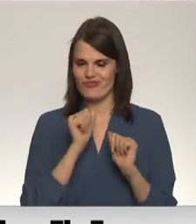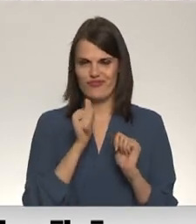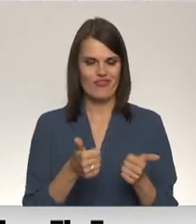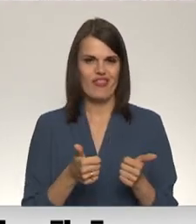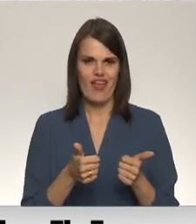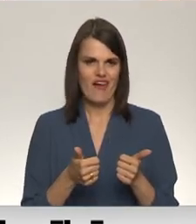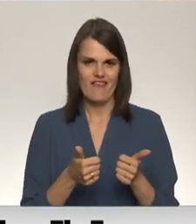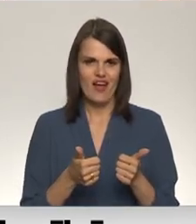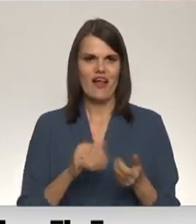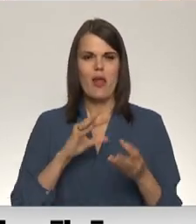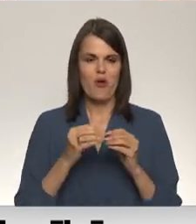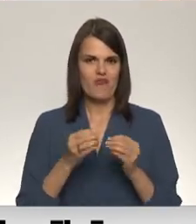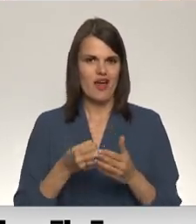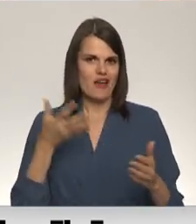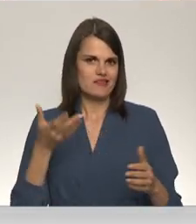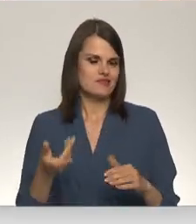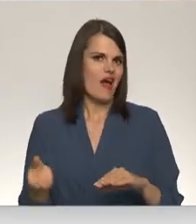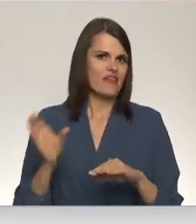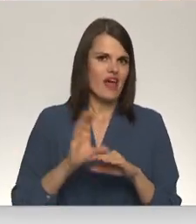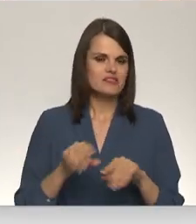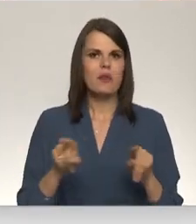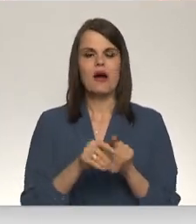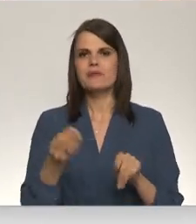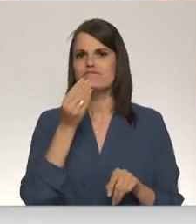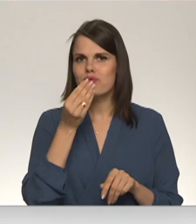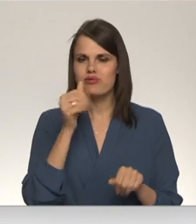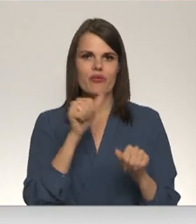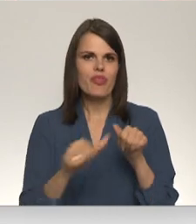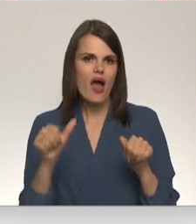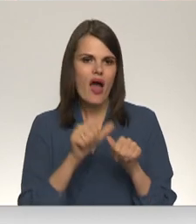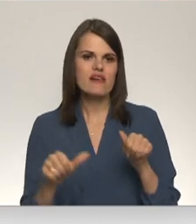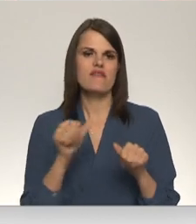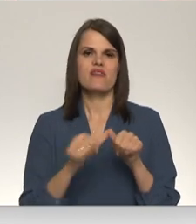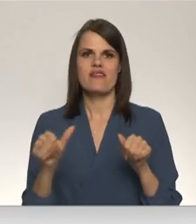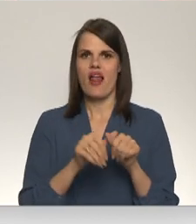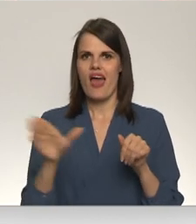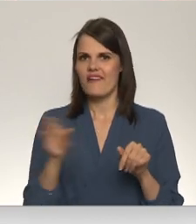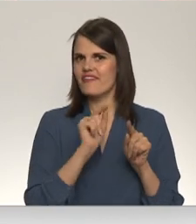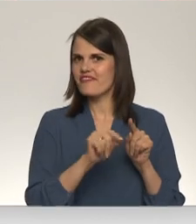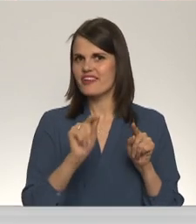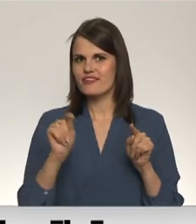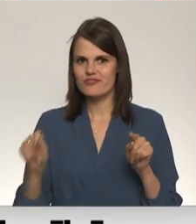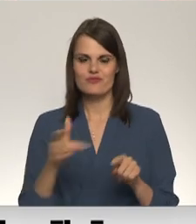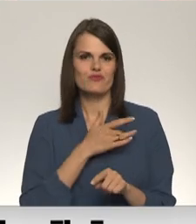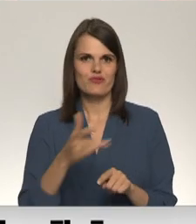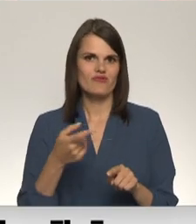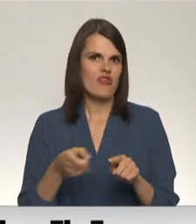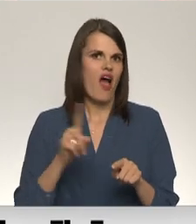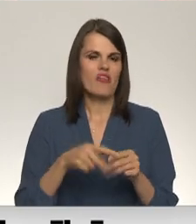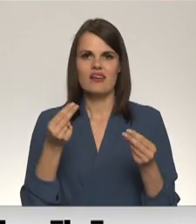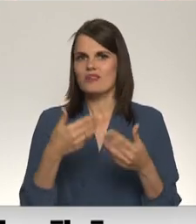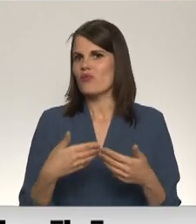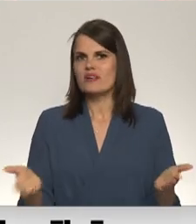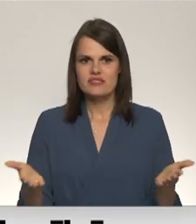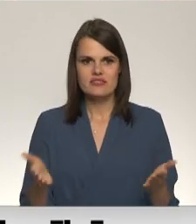reāla. Ņemot vērā ar sadārdzinājumu arī uz pārtiku, uz degvielu, uz visu, tad droši vien, ka tādas naudas nav, ne